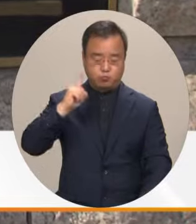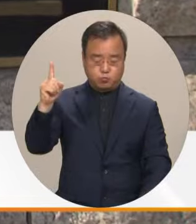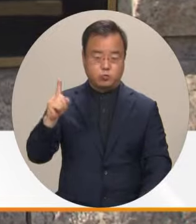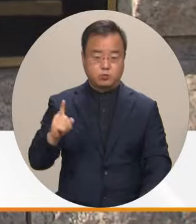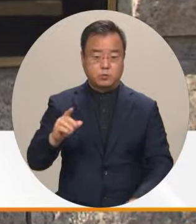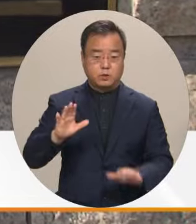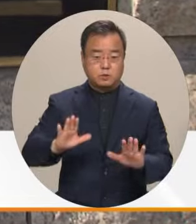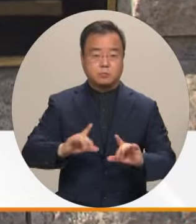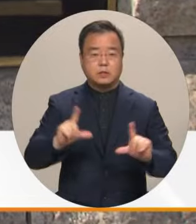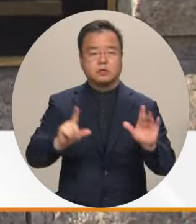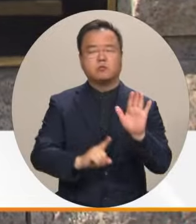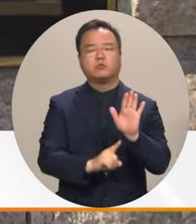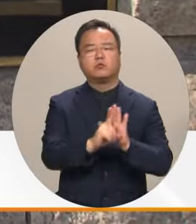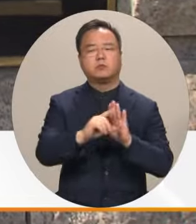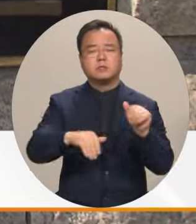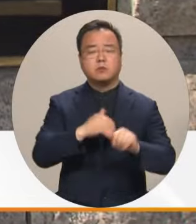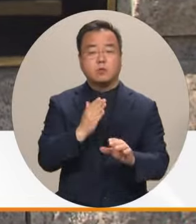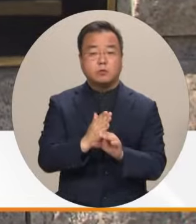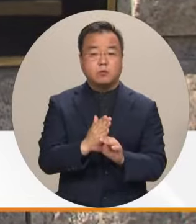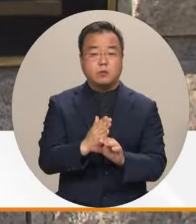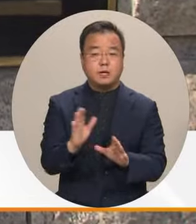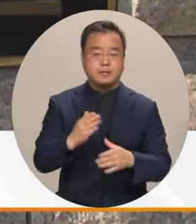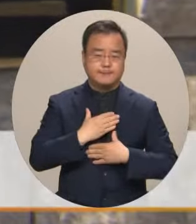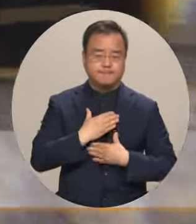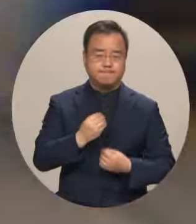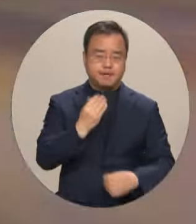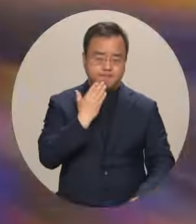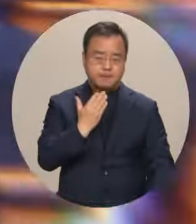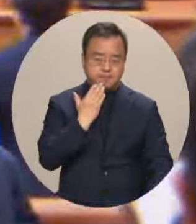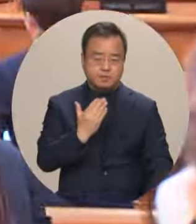. 우리가기후위기로부터안전한사회에서살수있도록하기위해서죠,네 .